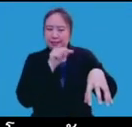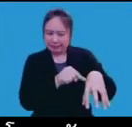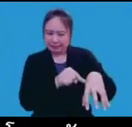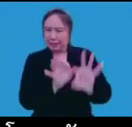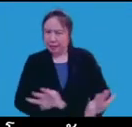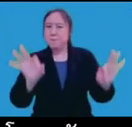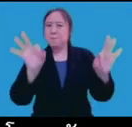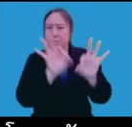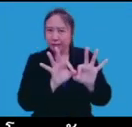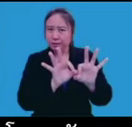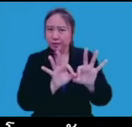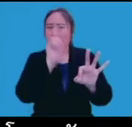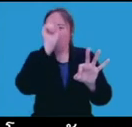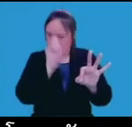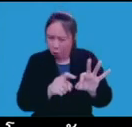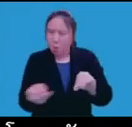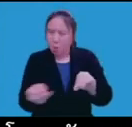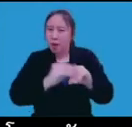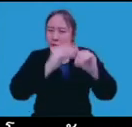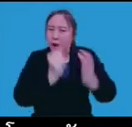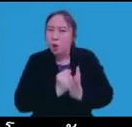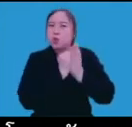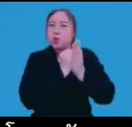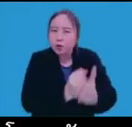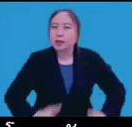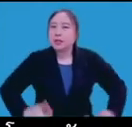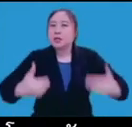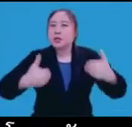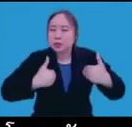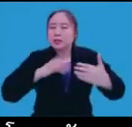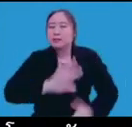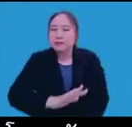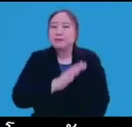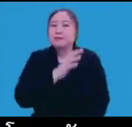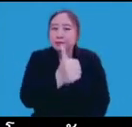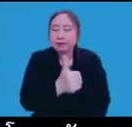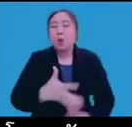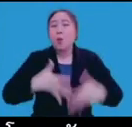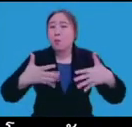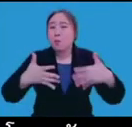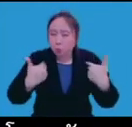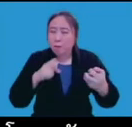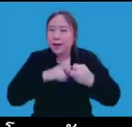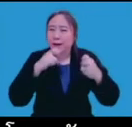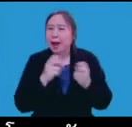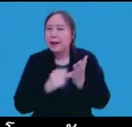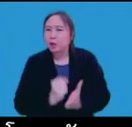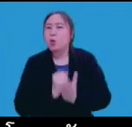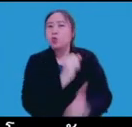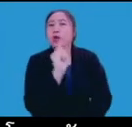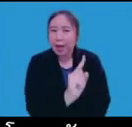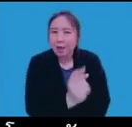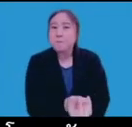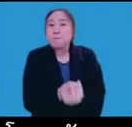ที่ต้องมีหรือต้องจำเป็นต้องมีแล้วต้องเติมให้เต็มแล้วเขาถึงจะมีคุณภาพชีวิตอยู่ในสังคมแล้วก็มีความสุขอยู่ได้คืออะไรบ้างเนี่ย